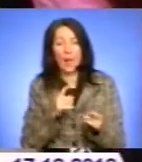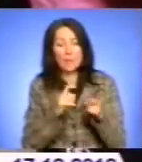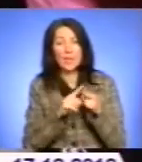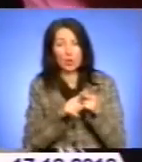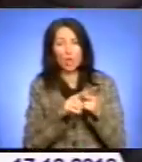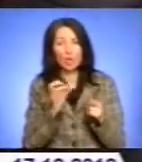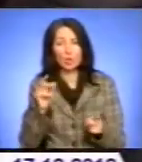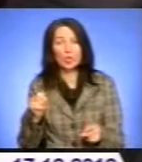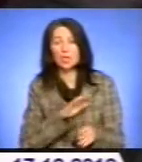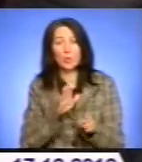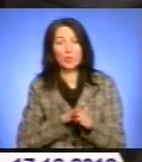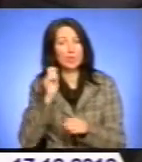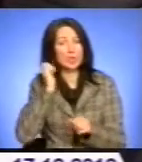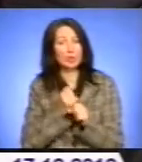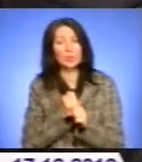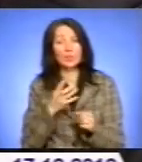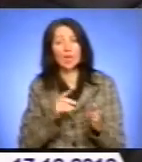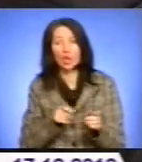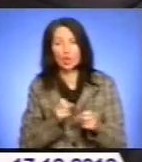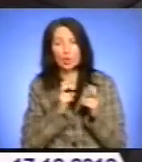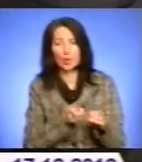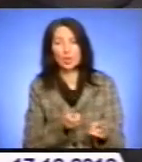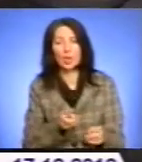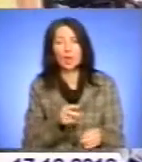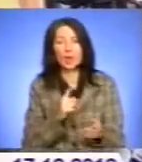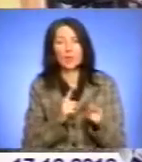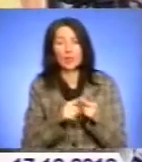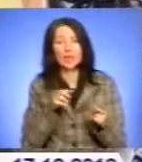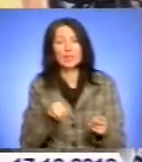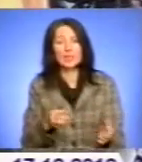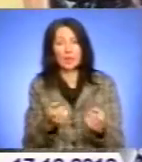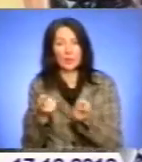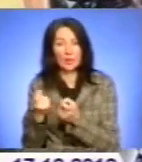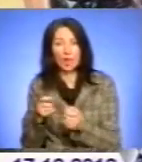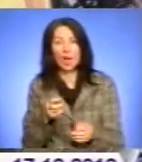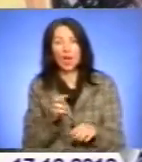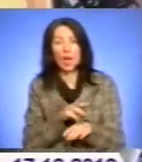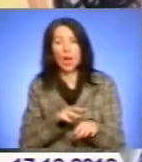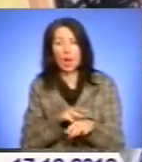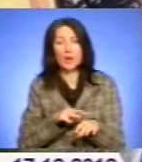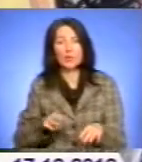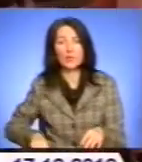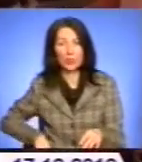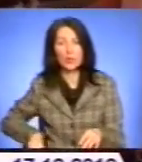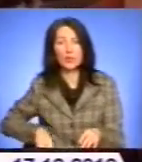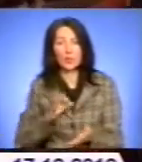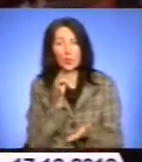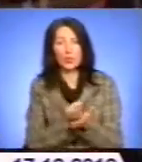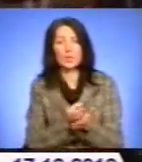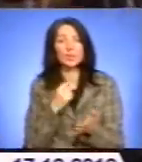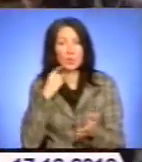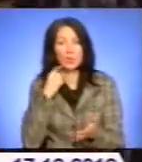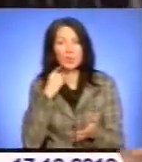180 злочинів. 1500 дітей притягнуті до адміністративної відповідальності за розпиття та появу п'яними у громадських місцях, за хуліганство